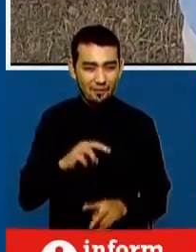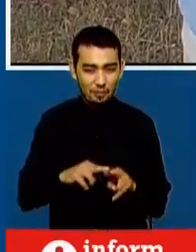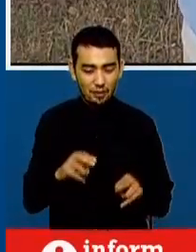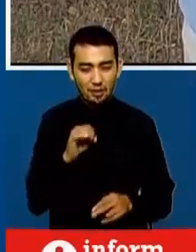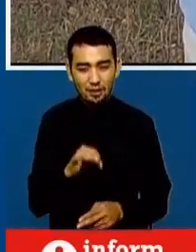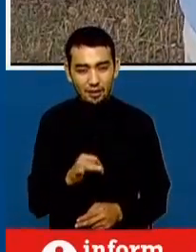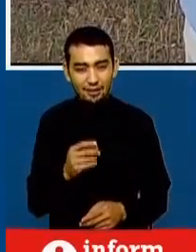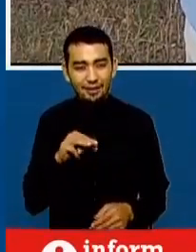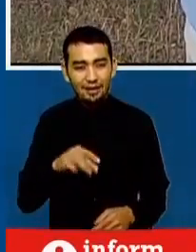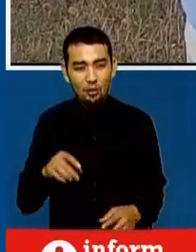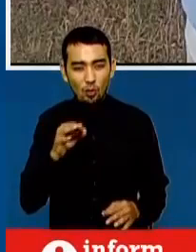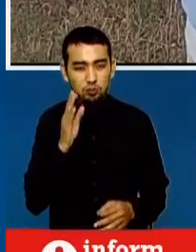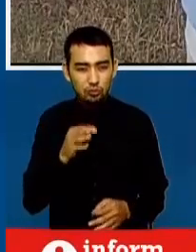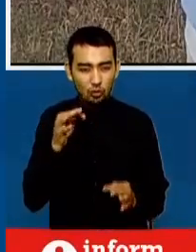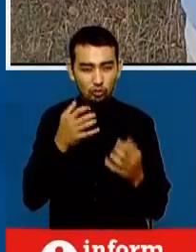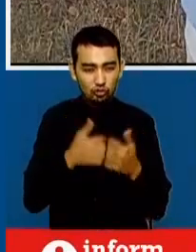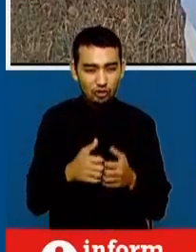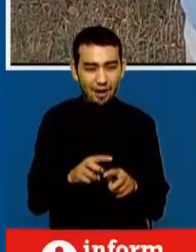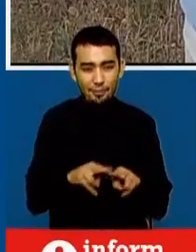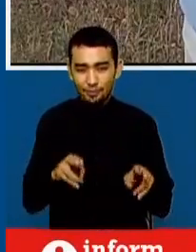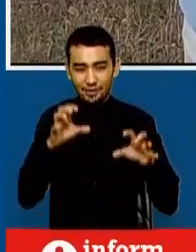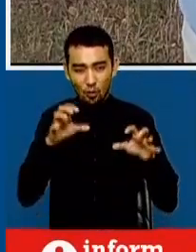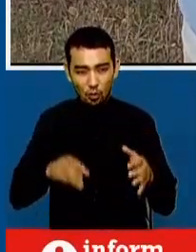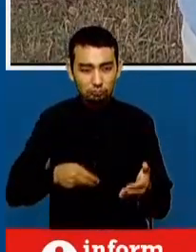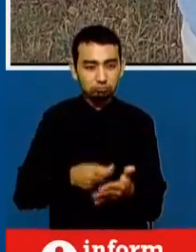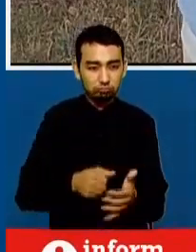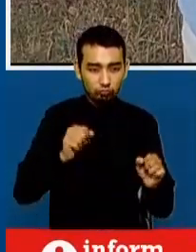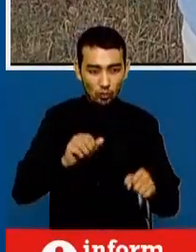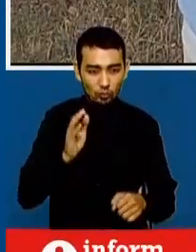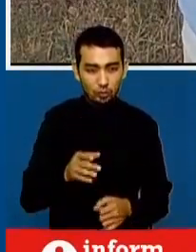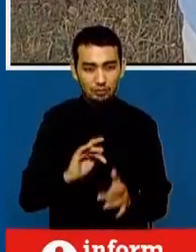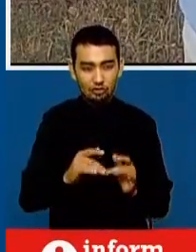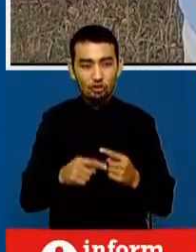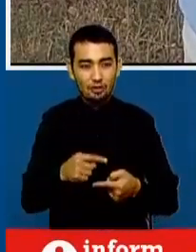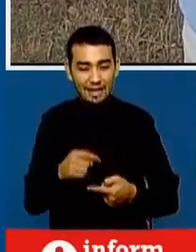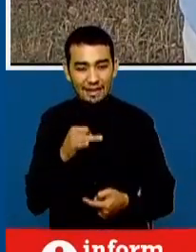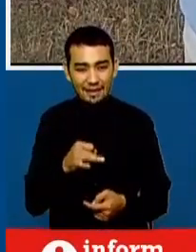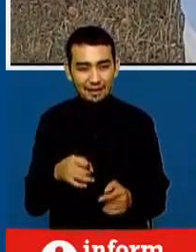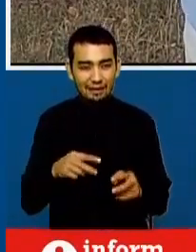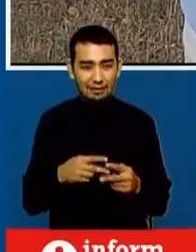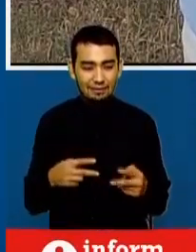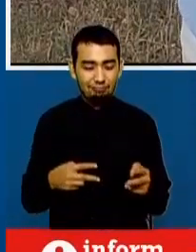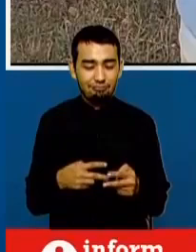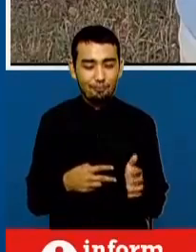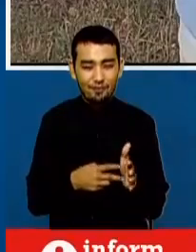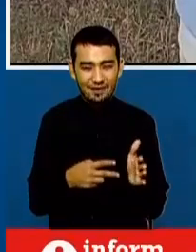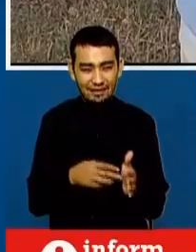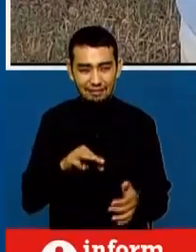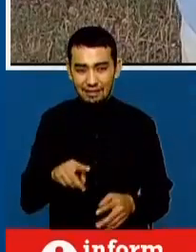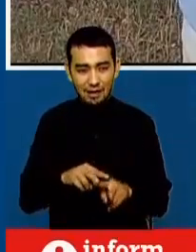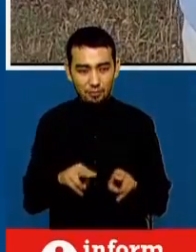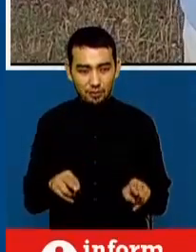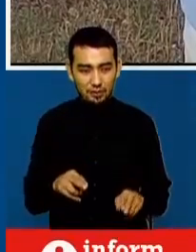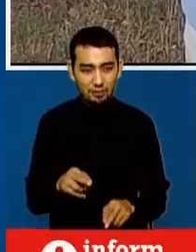национальной валюты, будет считаться таким же законным платежным средством. Цена его равна курсу тенге. Экономисты уверены, что